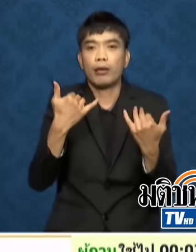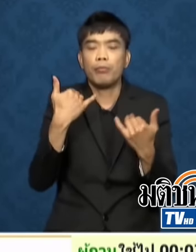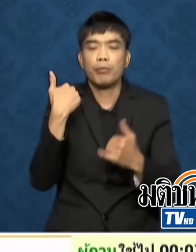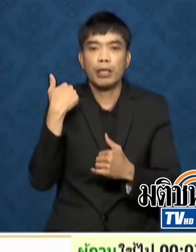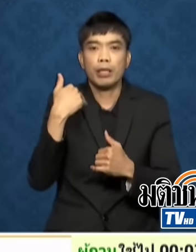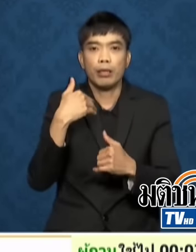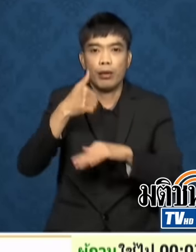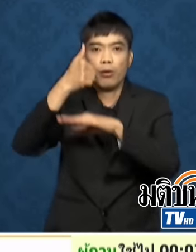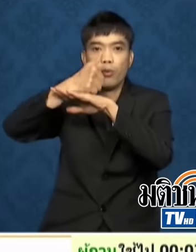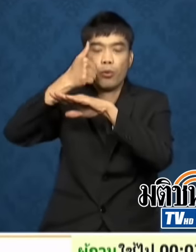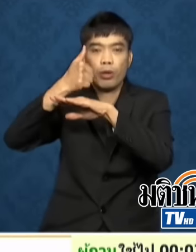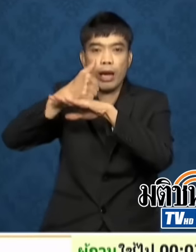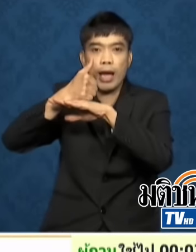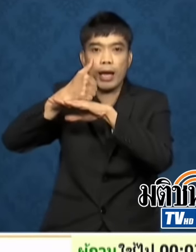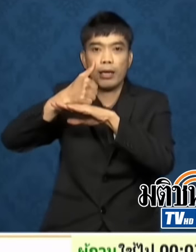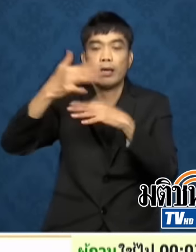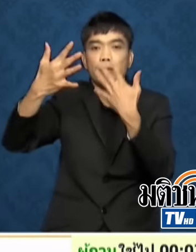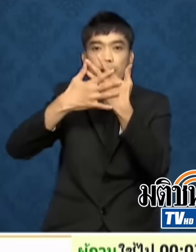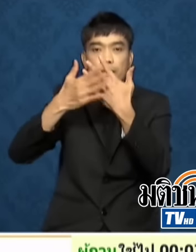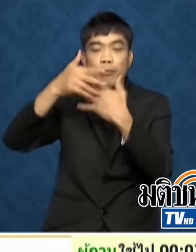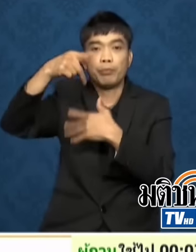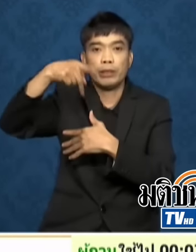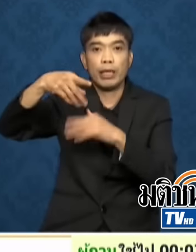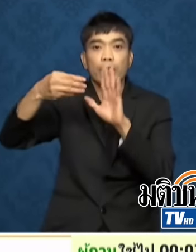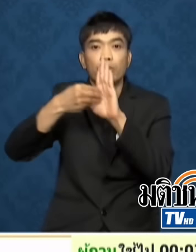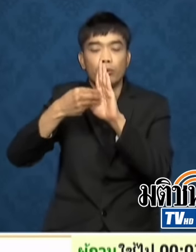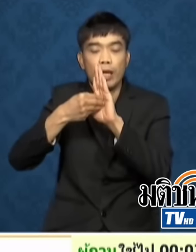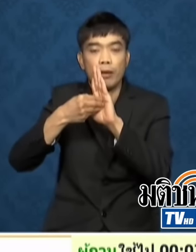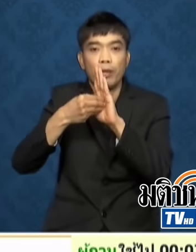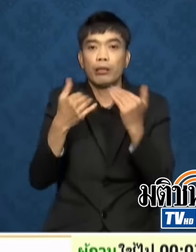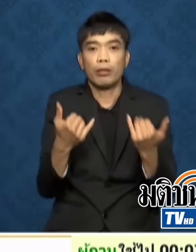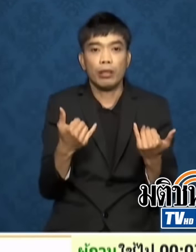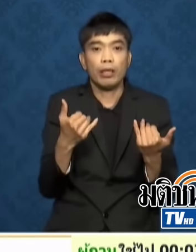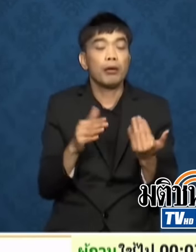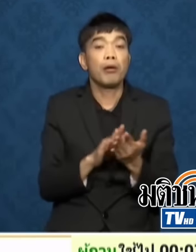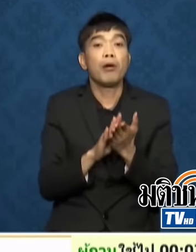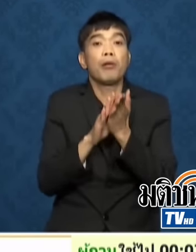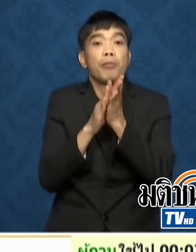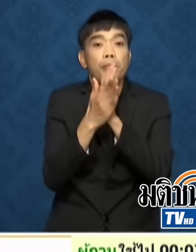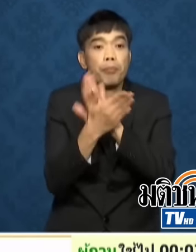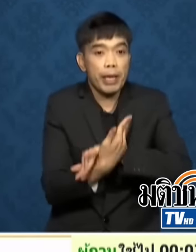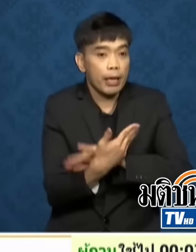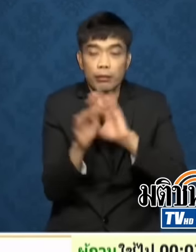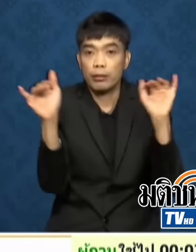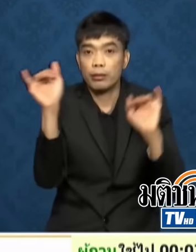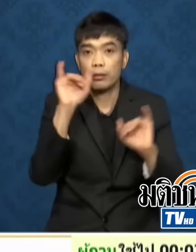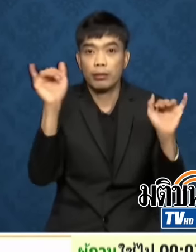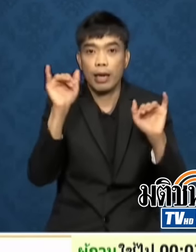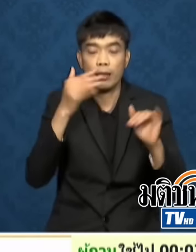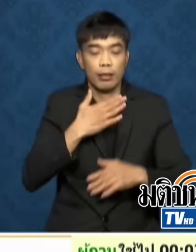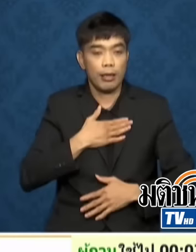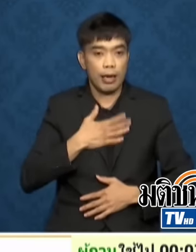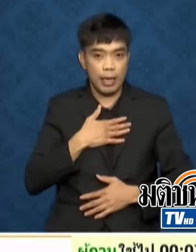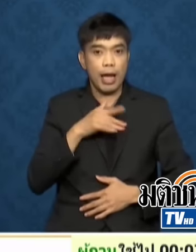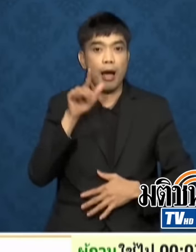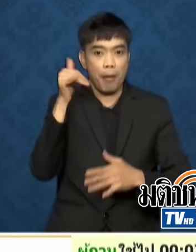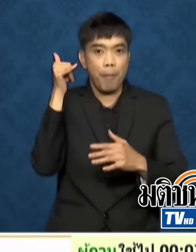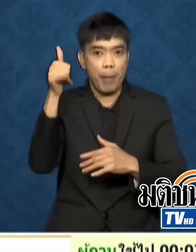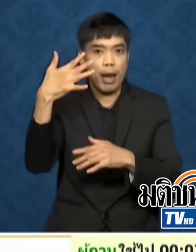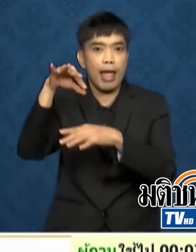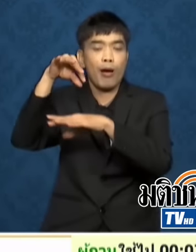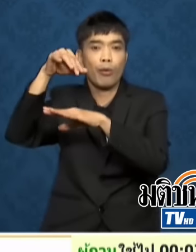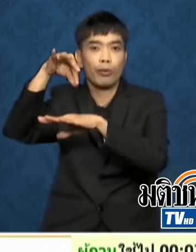ผู้บัญชาการเรือนจำพิเศษกรุงเทพไม่ได้เปลี่ยนเลยผมมาก็ไม่ได้เปลี่ยนทั้งที่ผู้บัญชาการเรือนจำพิเศษกรุงเท